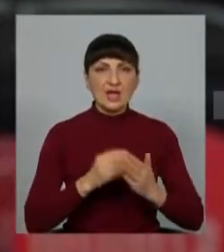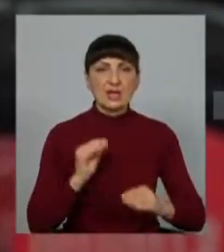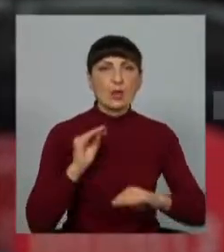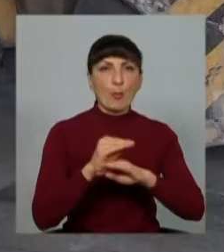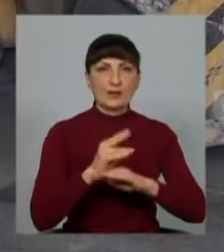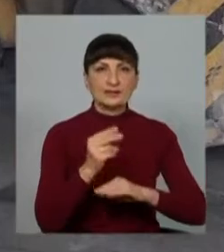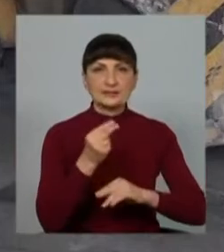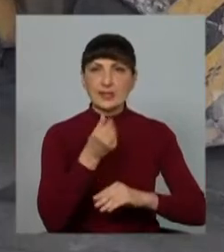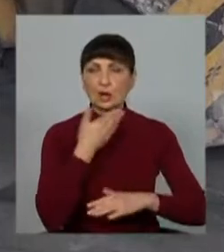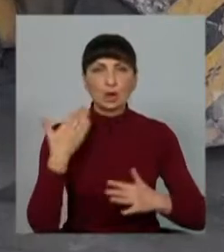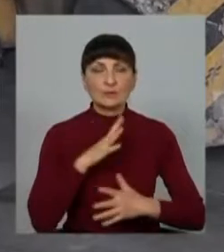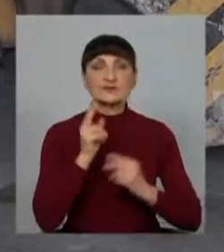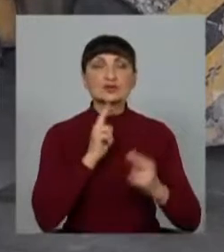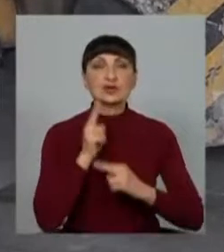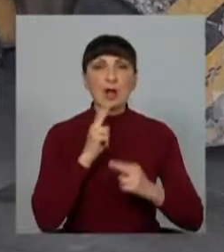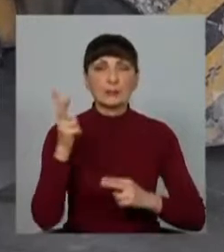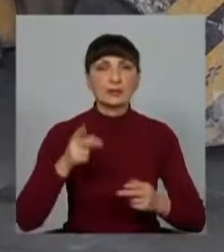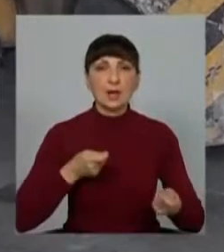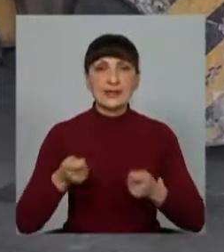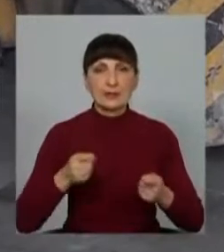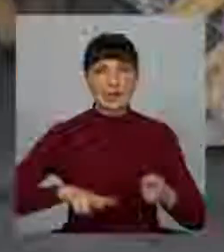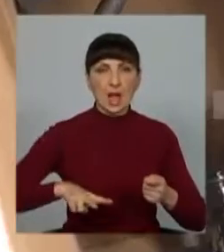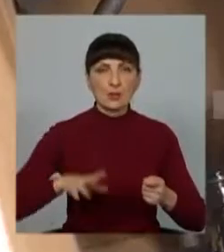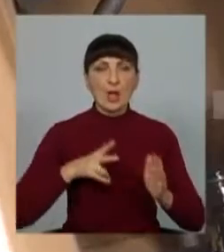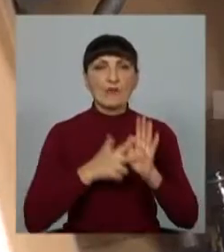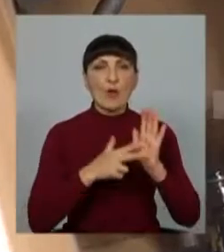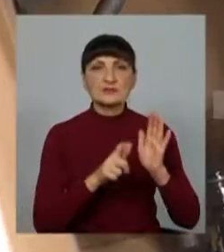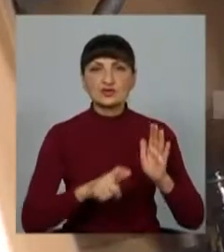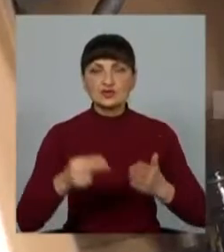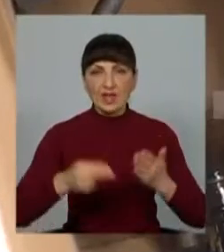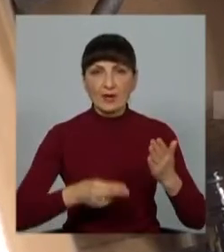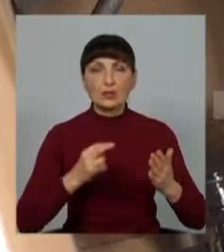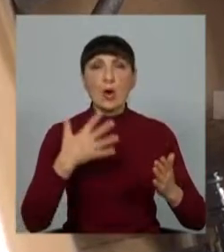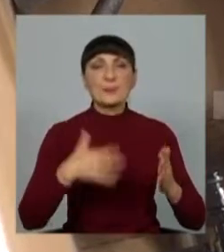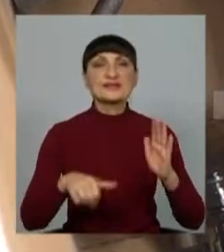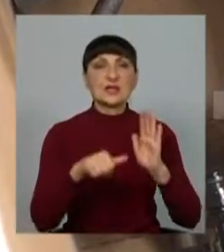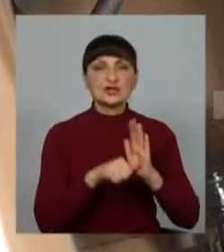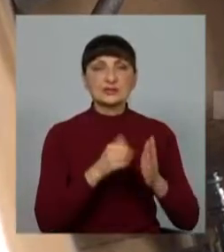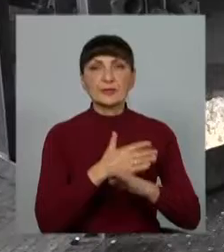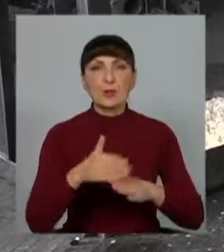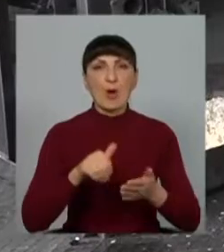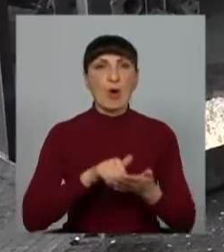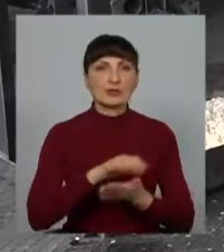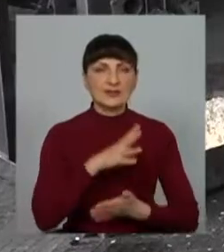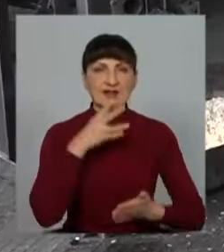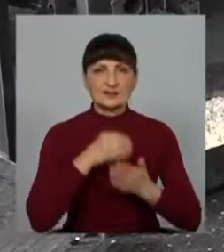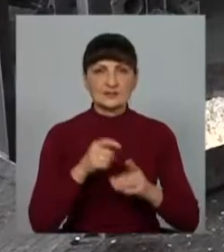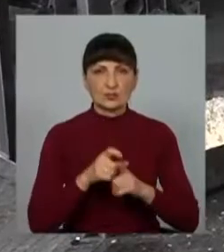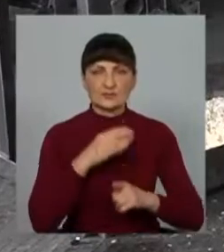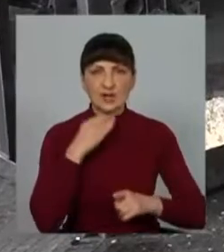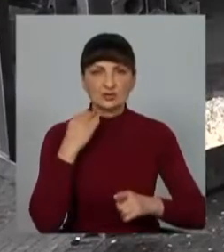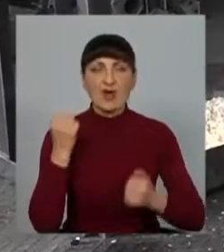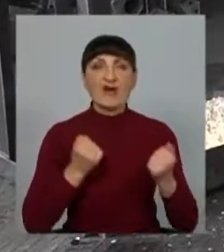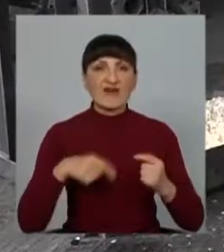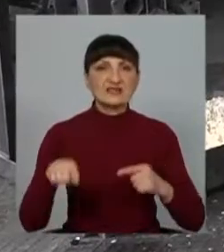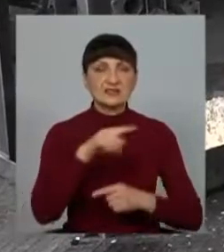надбавку. Всего жалобу на руководителя подписали 80 сотрудников, но 56 потом отказались от своих слов. Как говорят